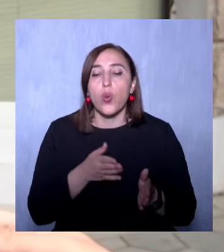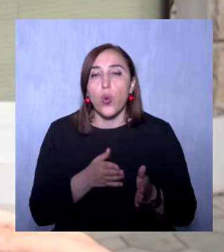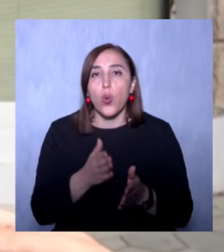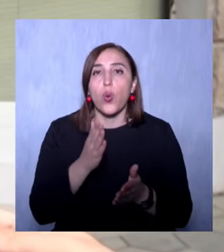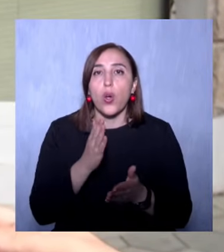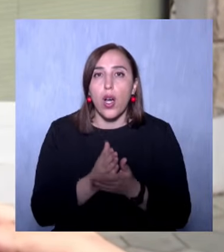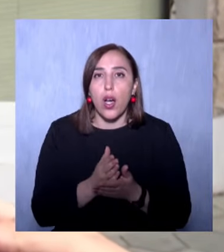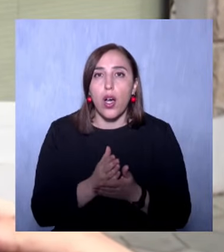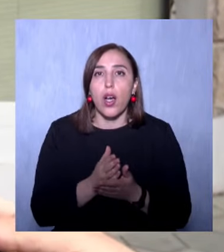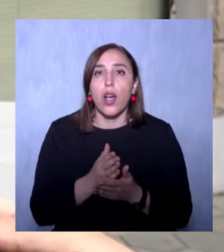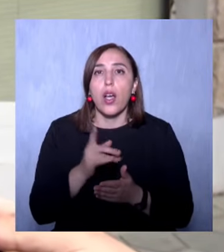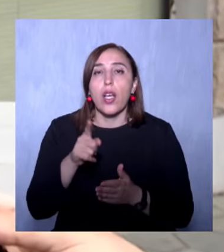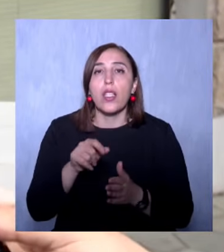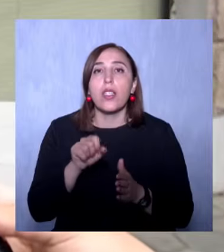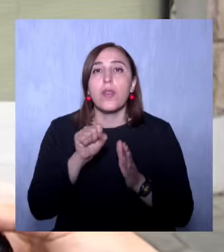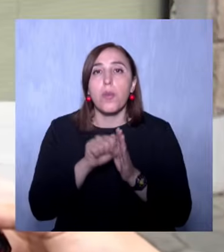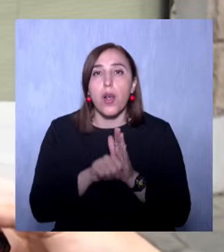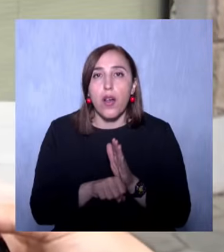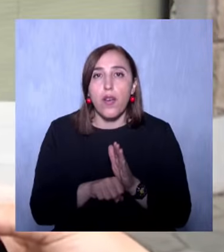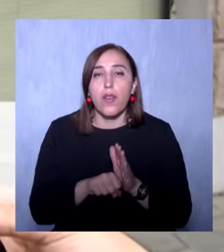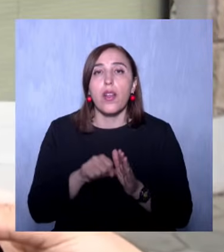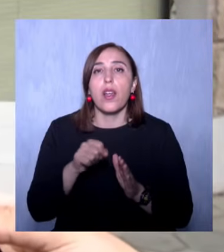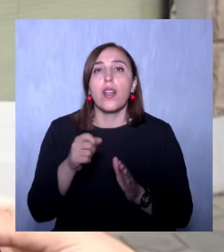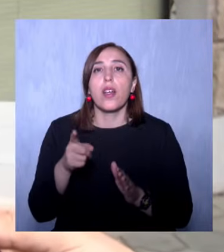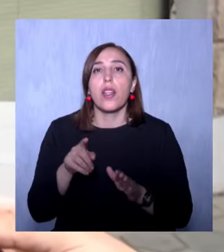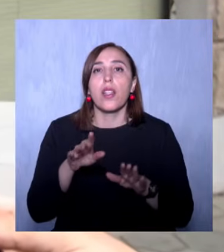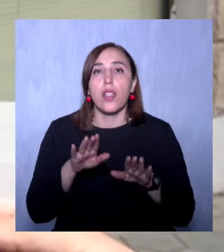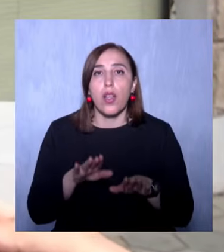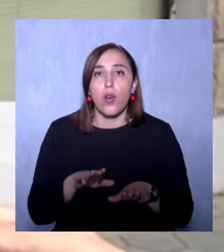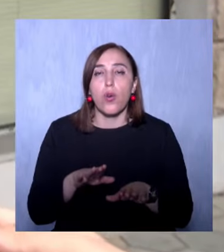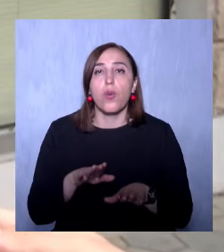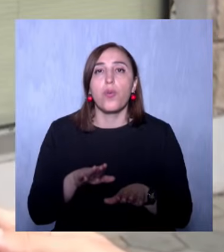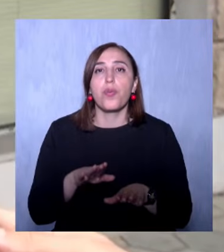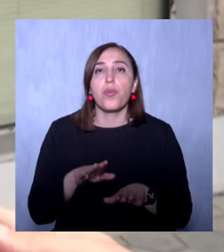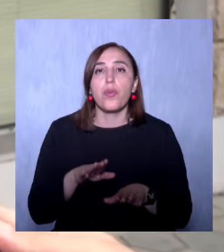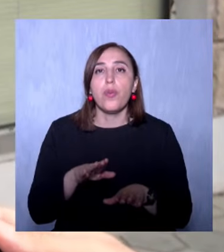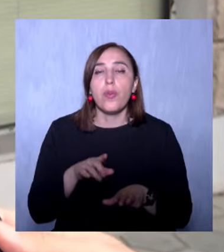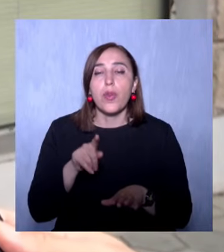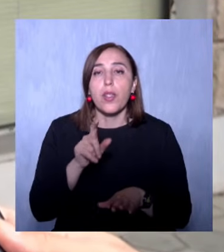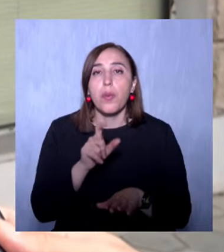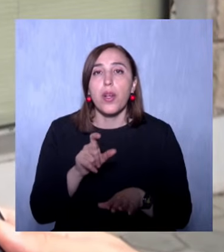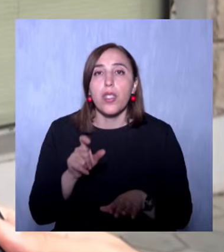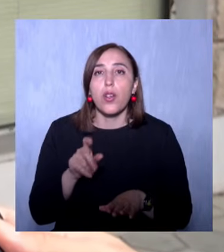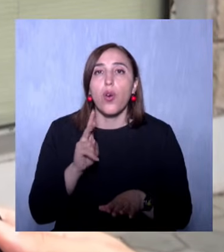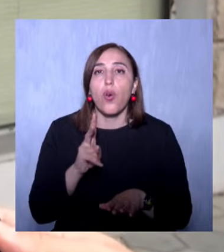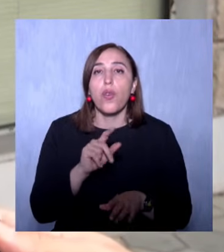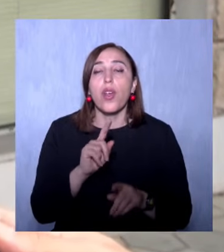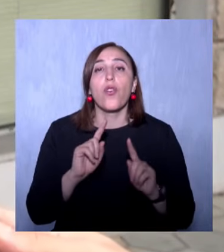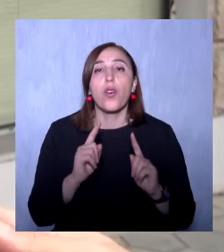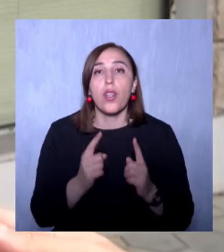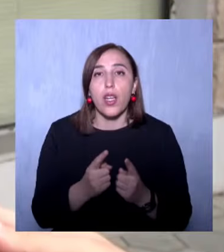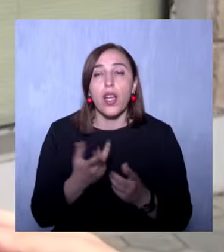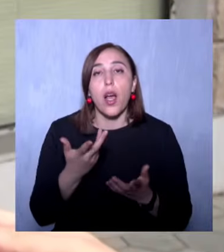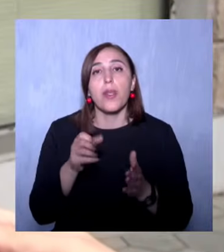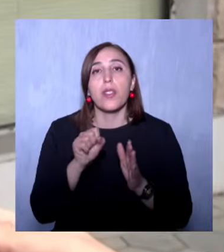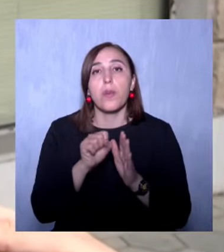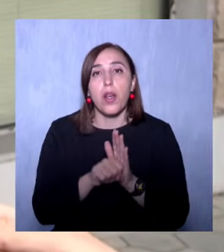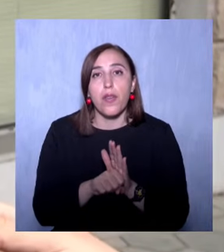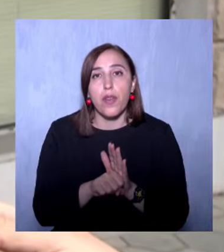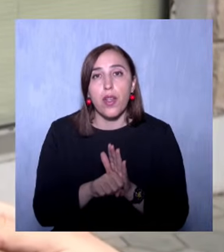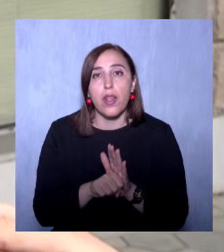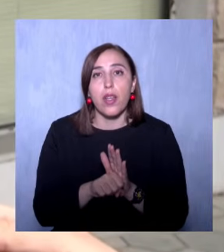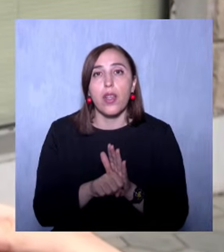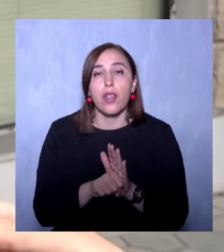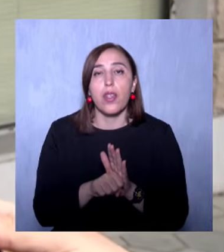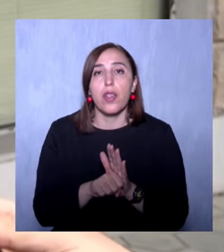կամ նրանք սպանվել են հենց տեղում, իդեպ այդ մարդիկ են, ովքեր գերեվարվել են կամ սպանվել են